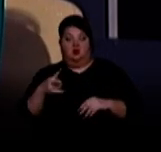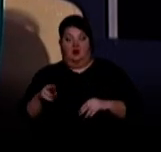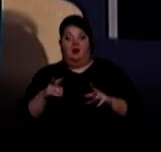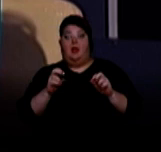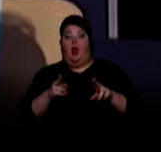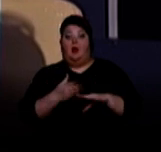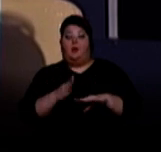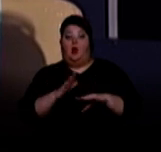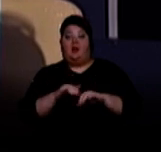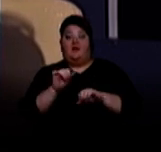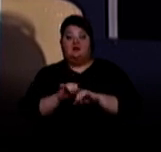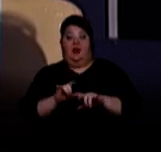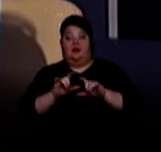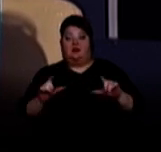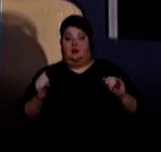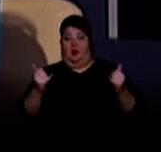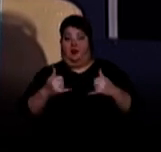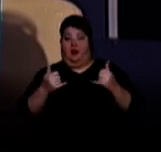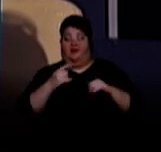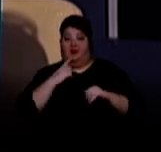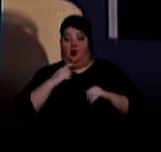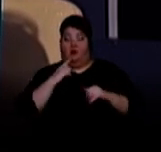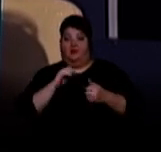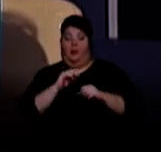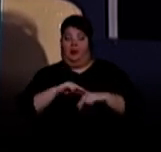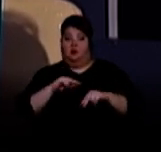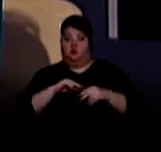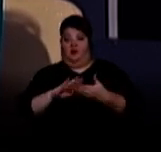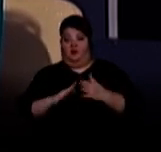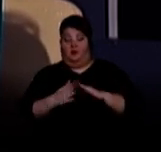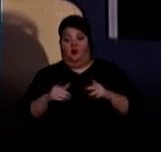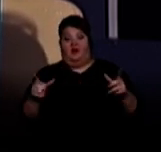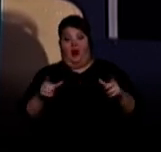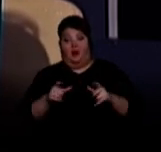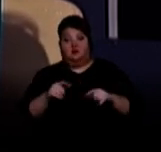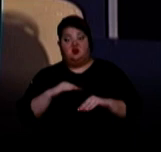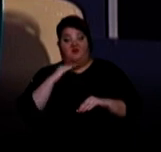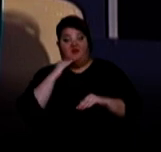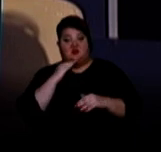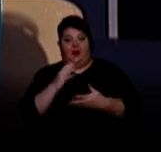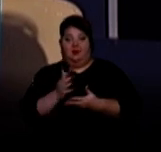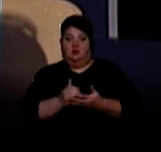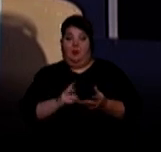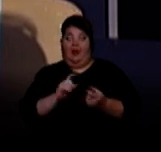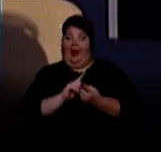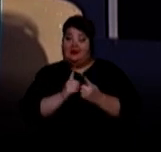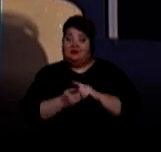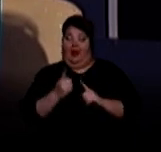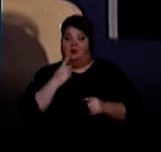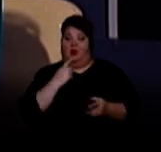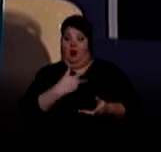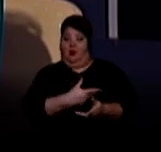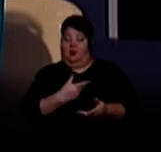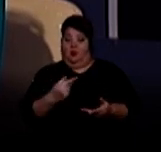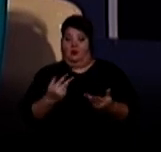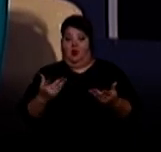полтавська станція переливання крові працює в умовах карантину? Чи вистачає запасів і як стати донором? Це